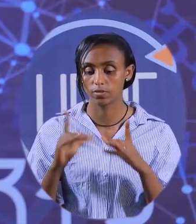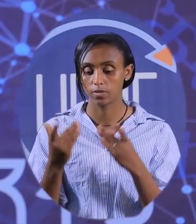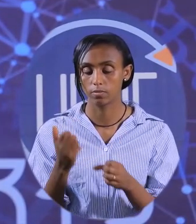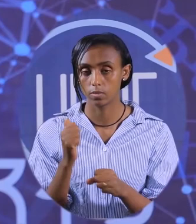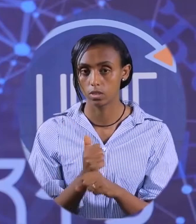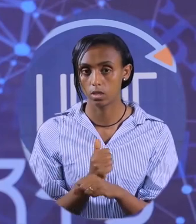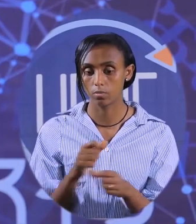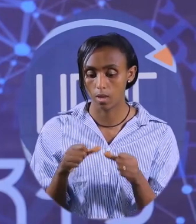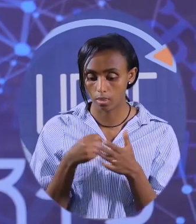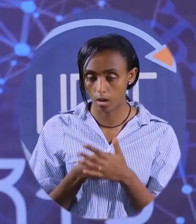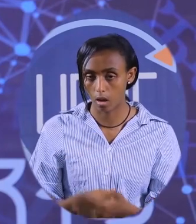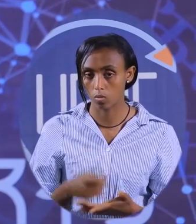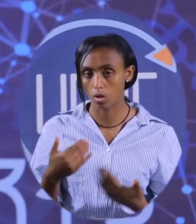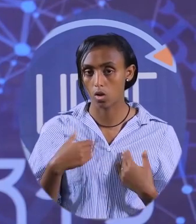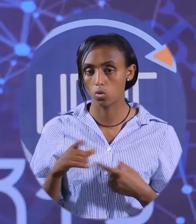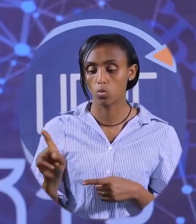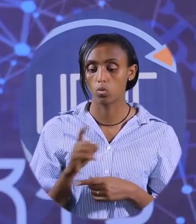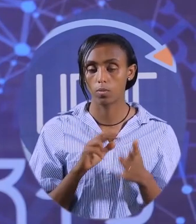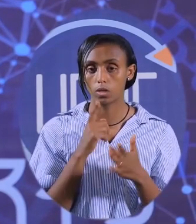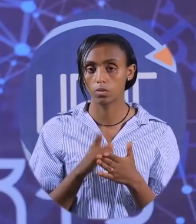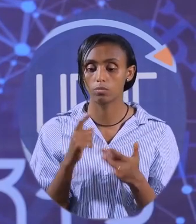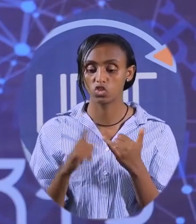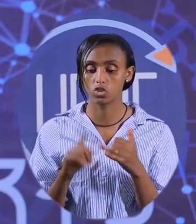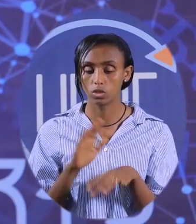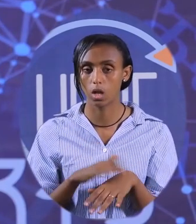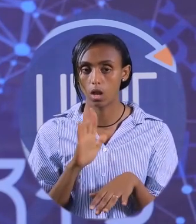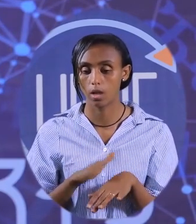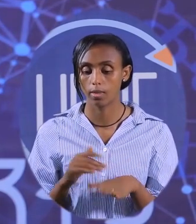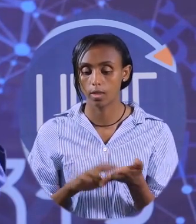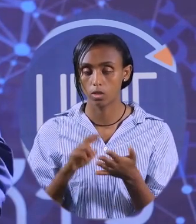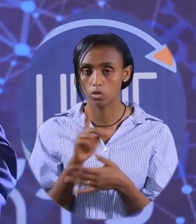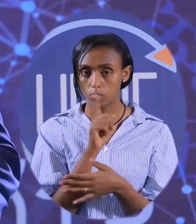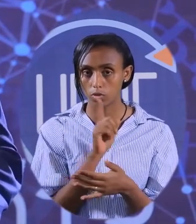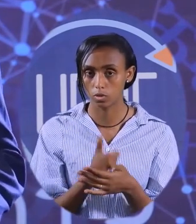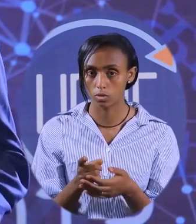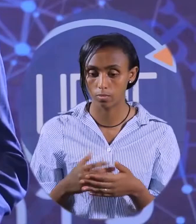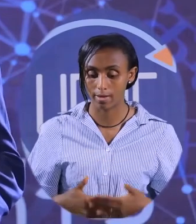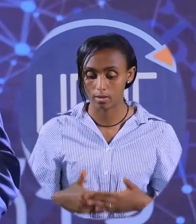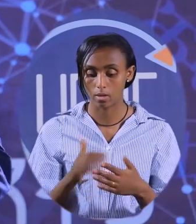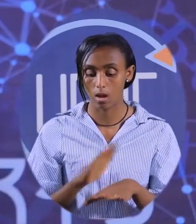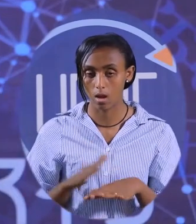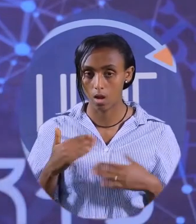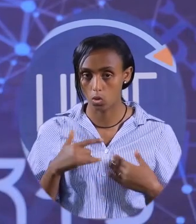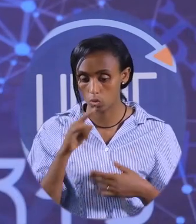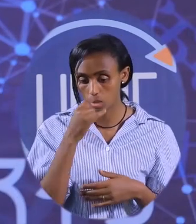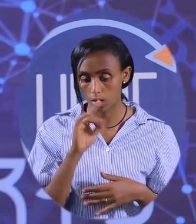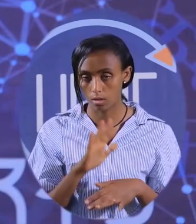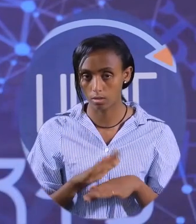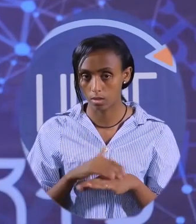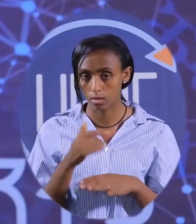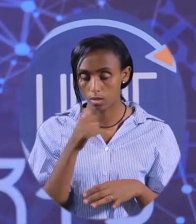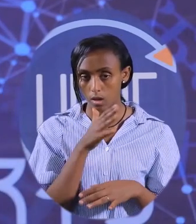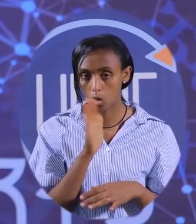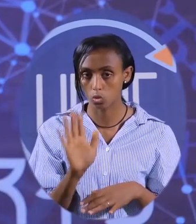ስራ ማጠናከሩ እንዳለ ሆኖ ማለት ነው። መጨረሻ ላይ ተነሳው በእርግዝና ላይ ላሉ ልጆች ነፍሰ ጡር እናቶች